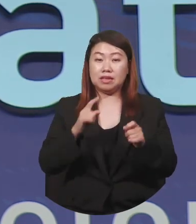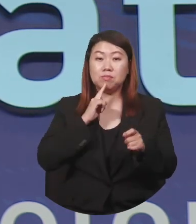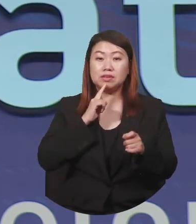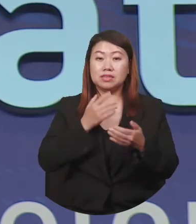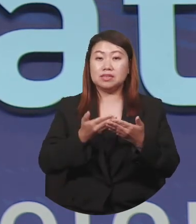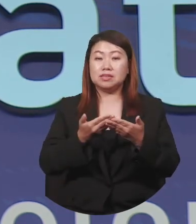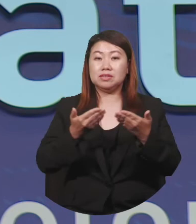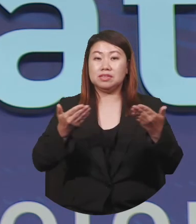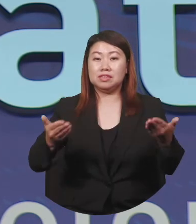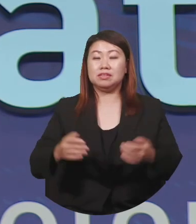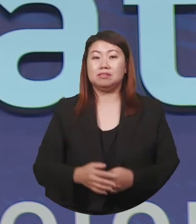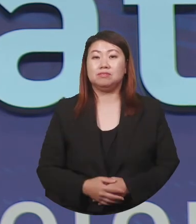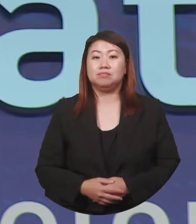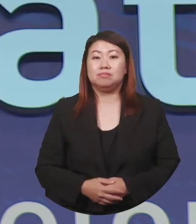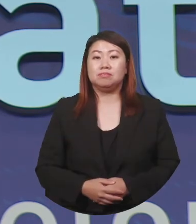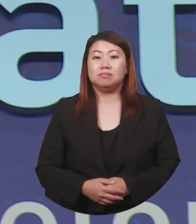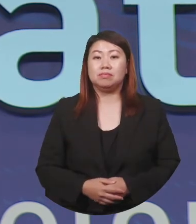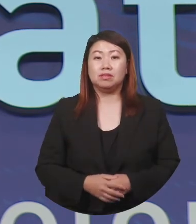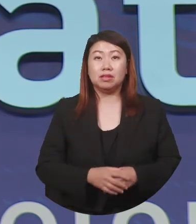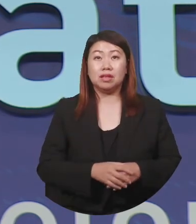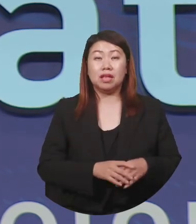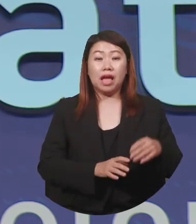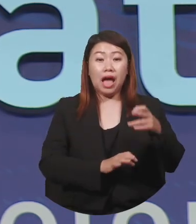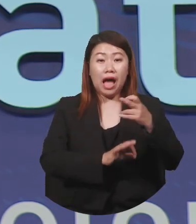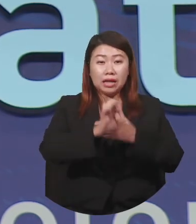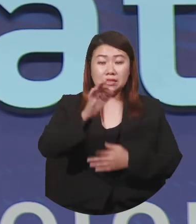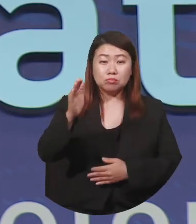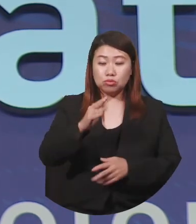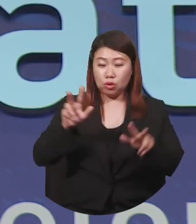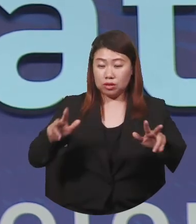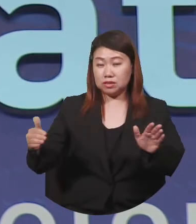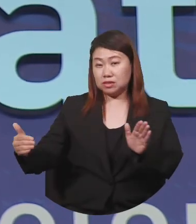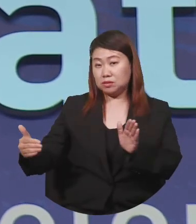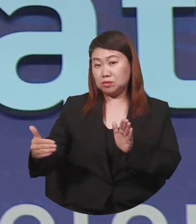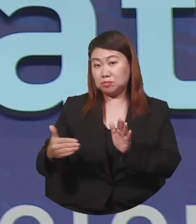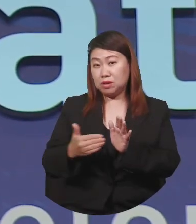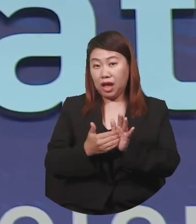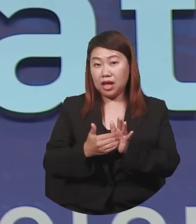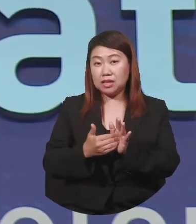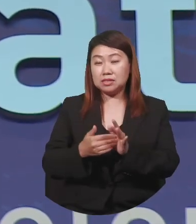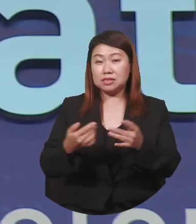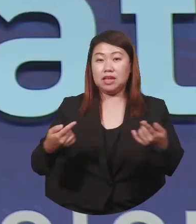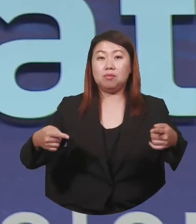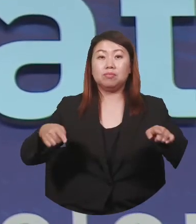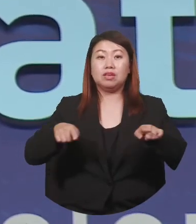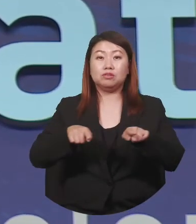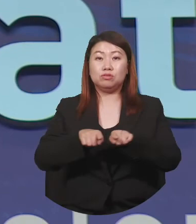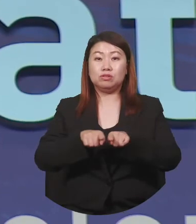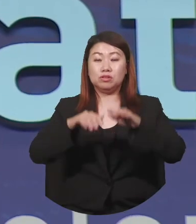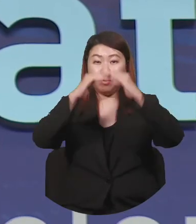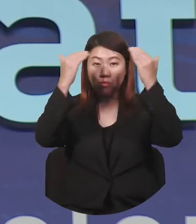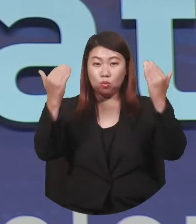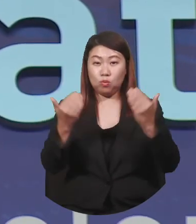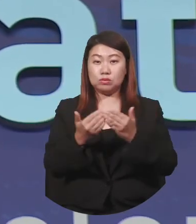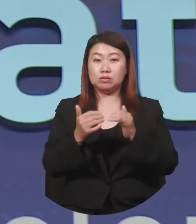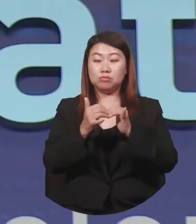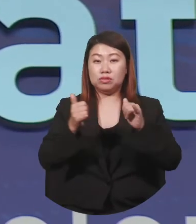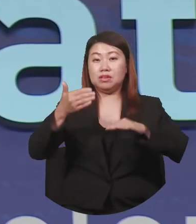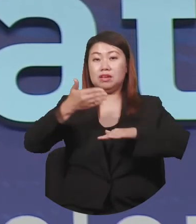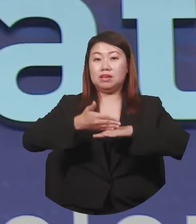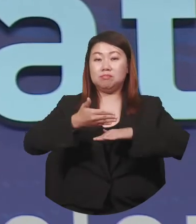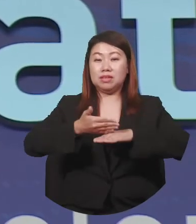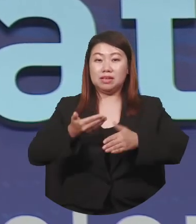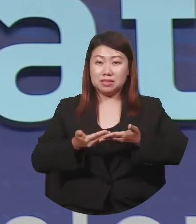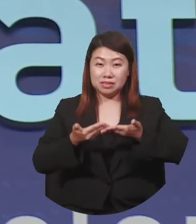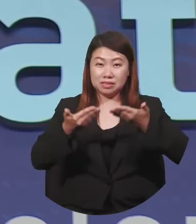오전 Distinguished guests, I would like to thank you all for your valuable participation in our conference, both online